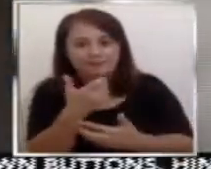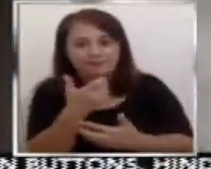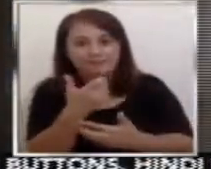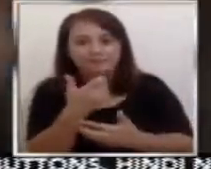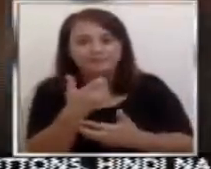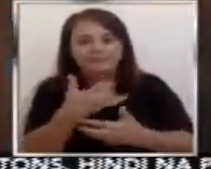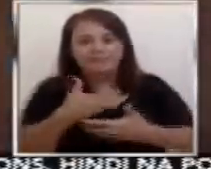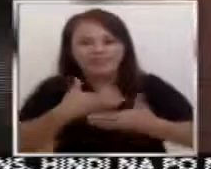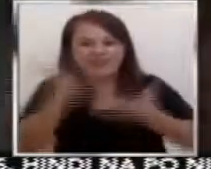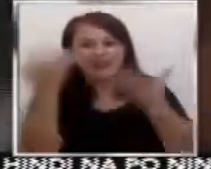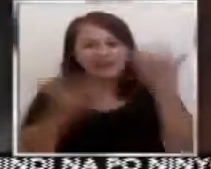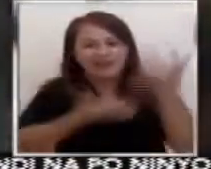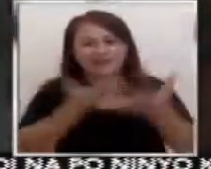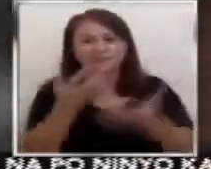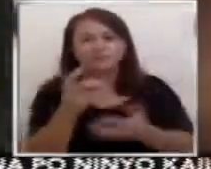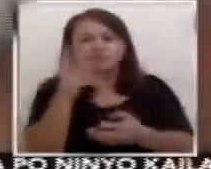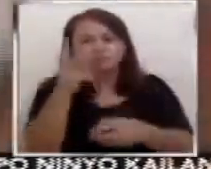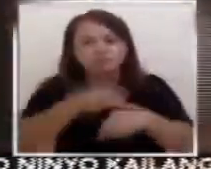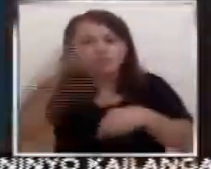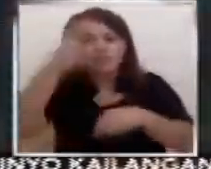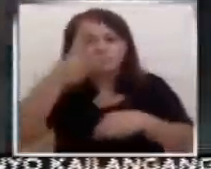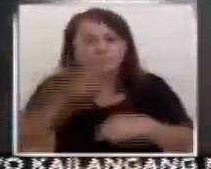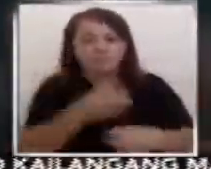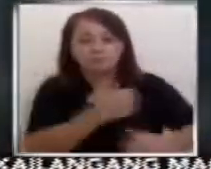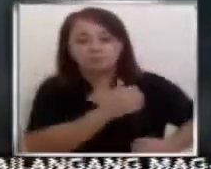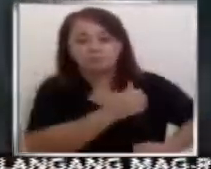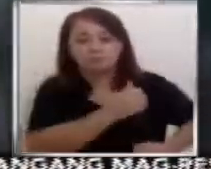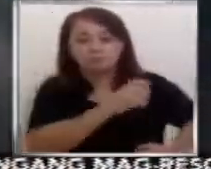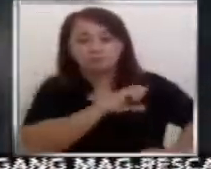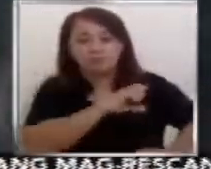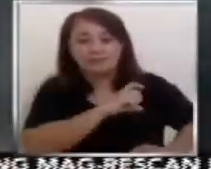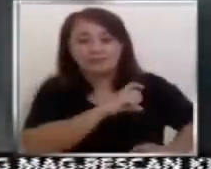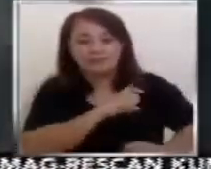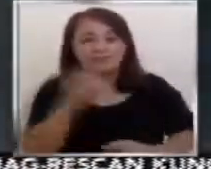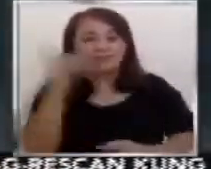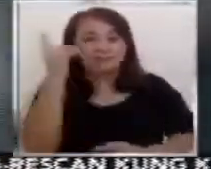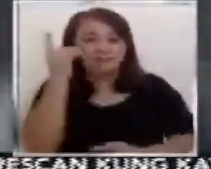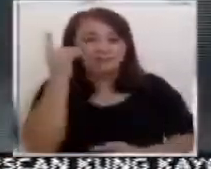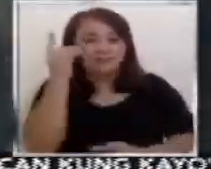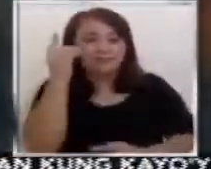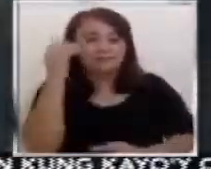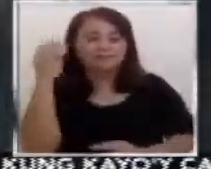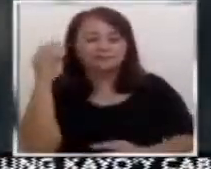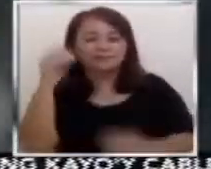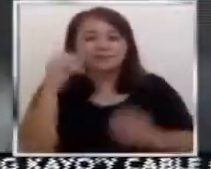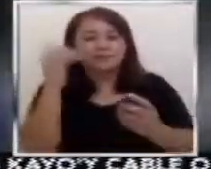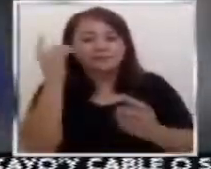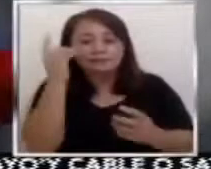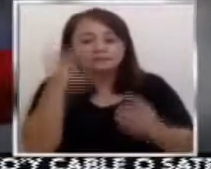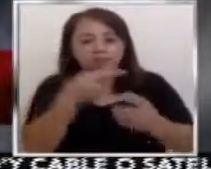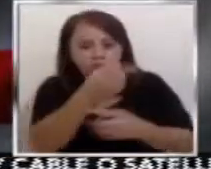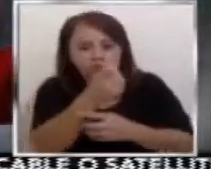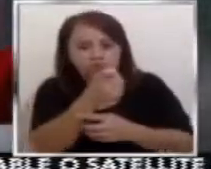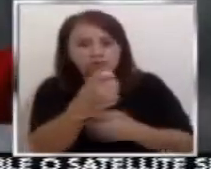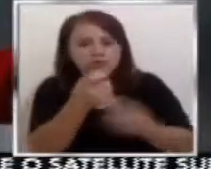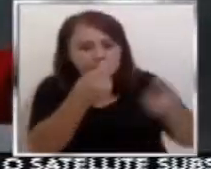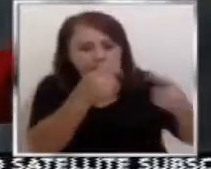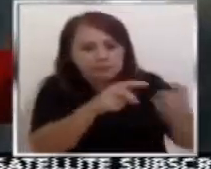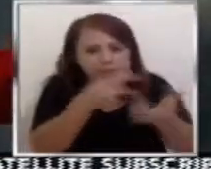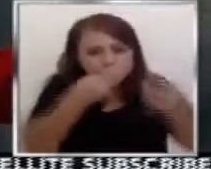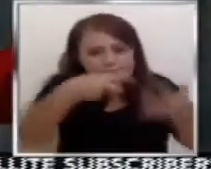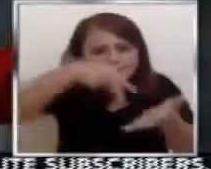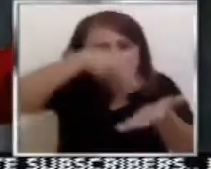Dalawang beses nagpaputok ng barel si Police Master Sergeant Daniel Florendo Jr. Sa kabila nito, nakatayo pa siya ng ilang segundo.